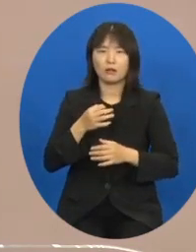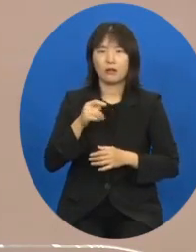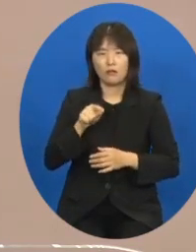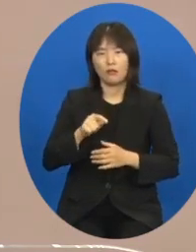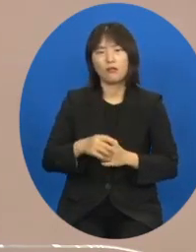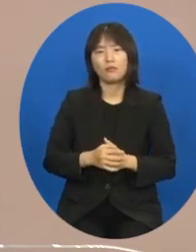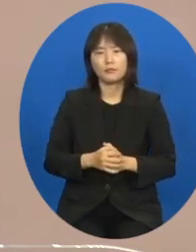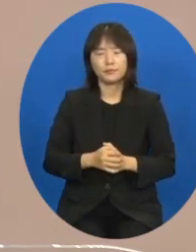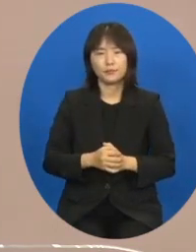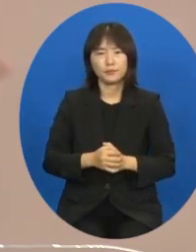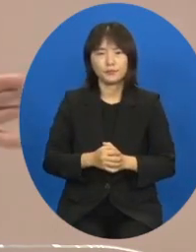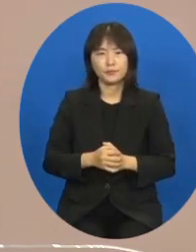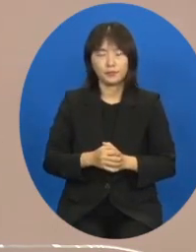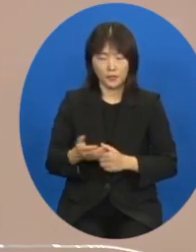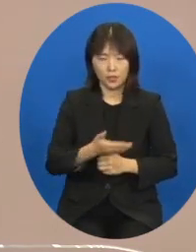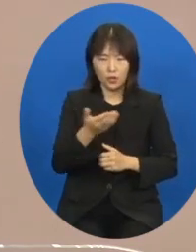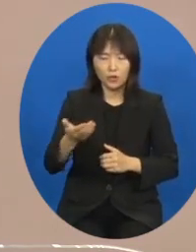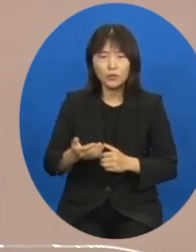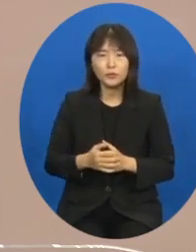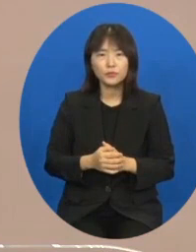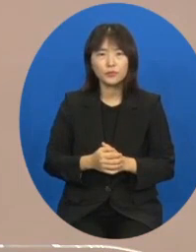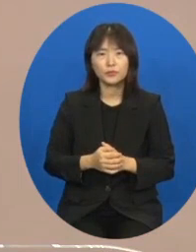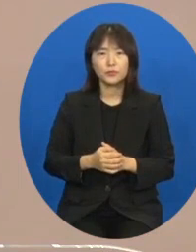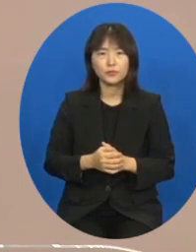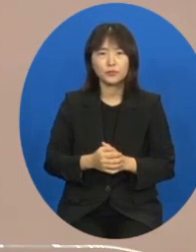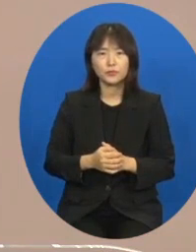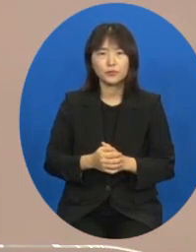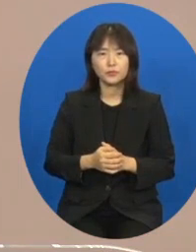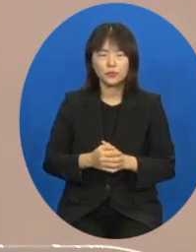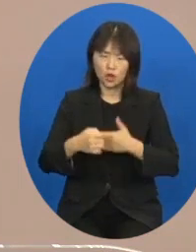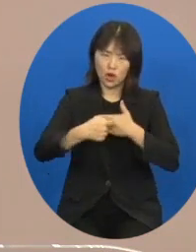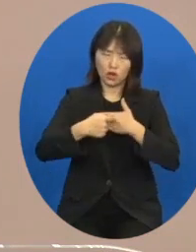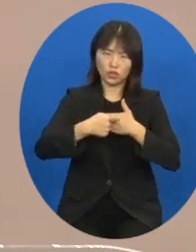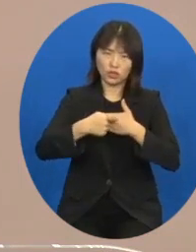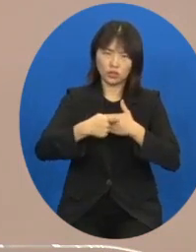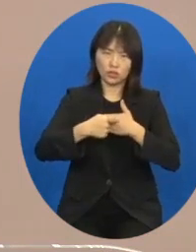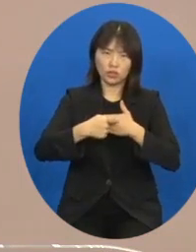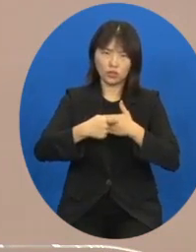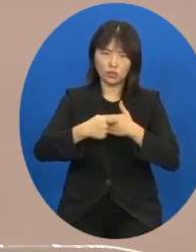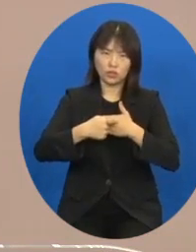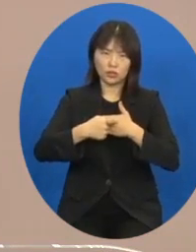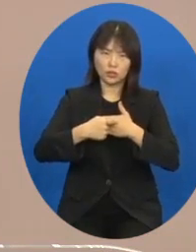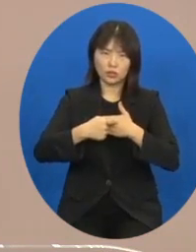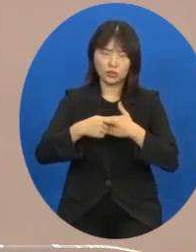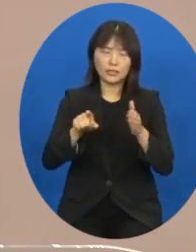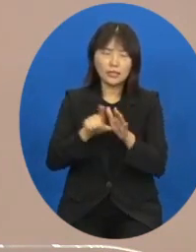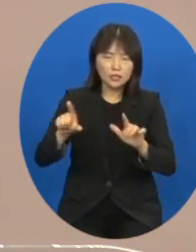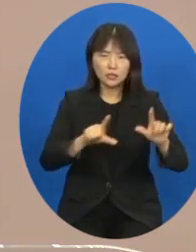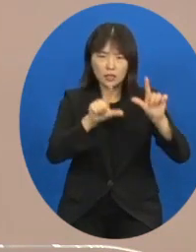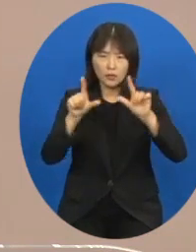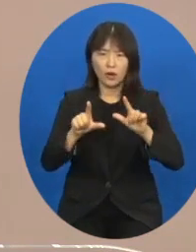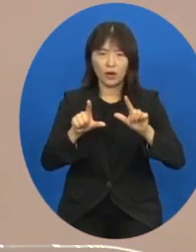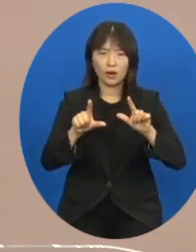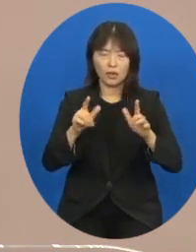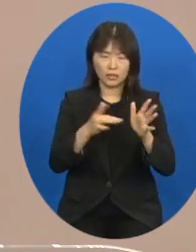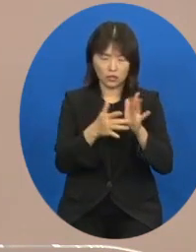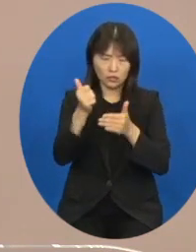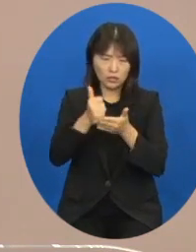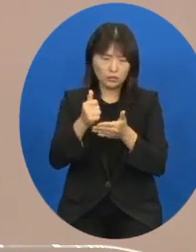것이죠. 여러분, 여기서 우리가 형식적인 신앙생활, 예수를